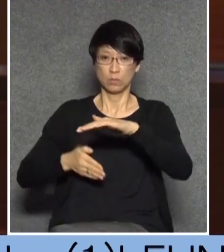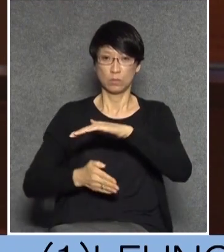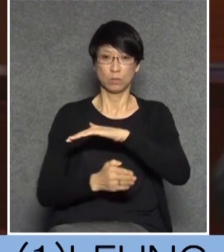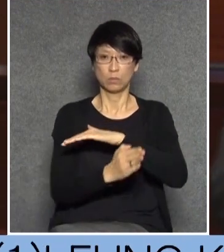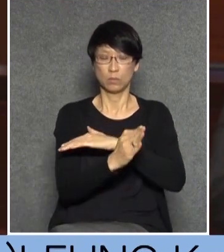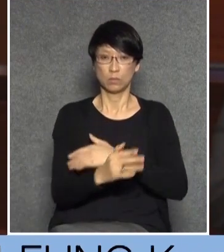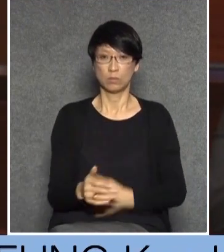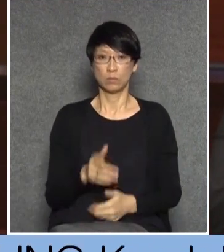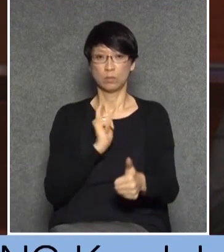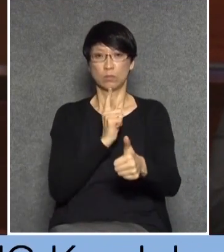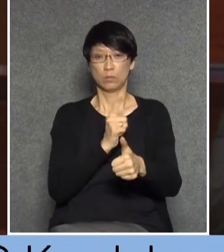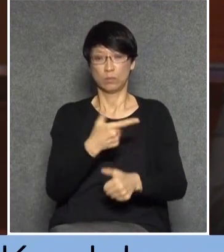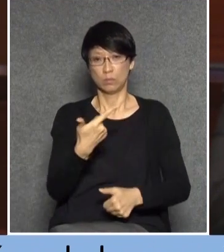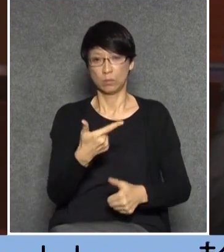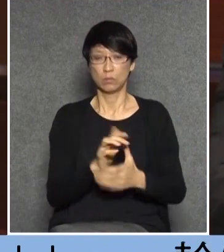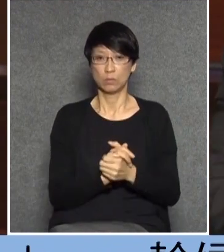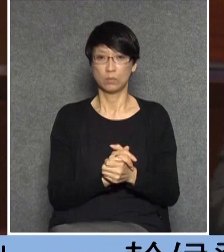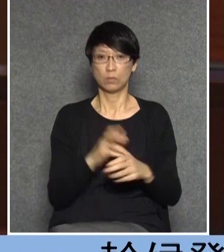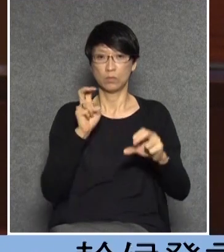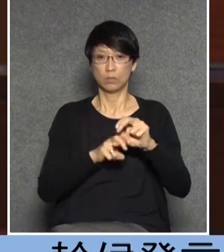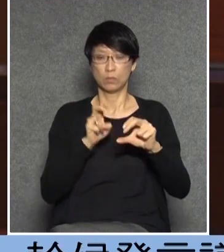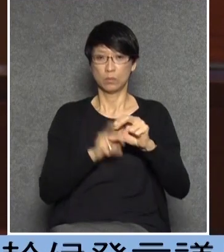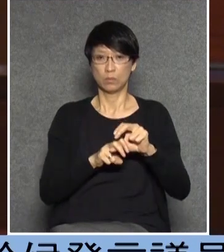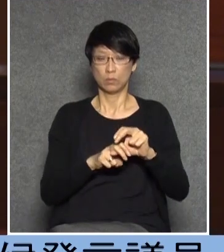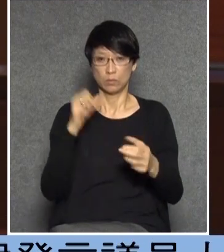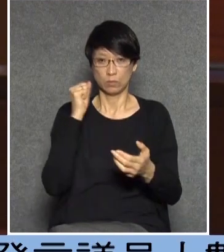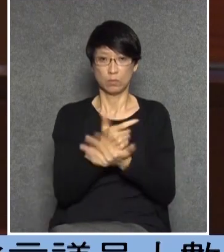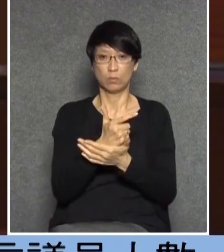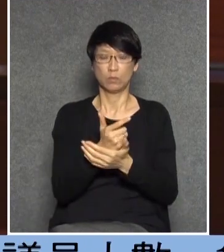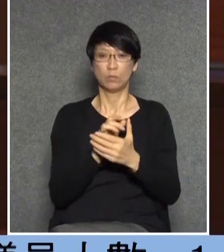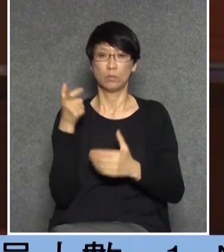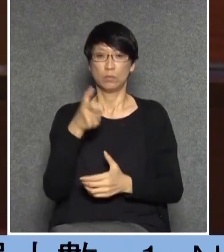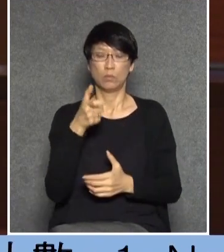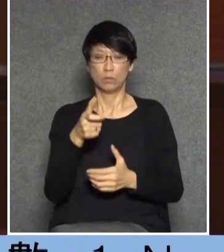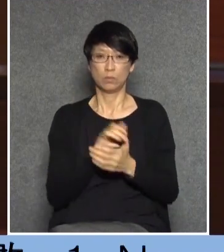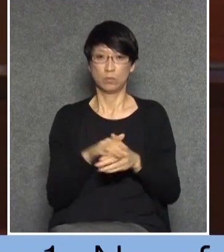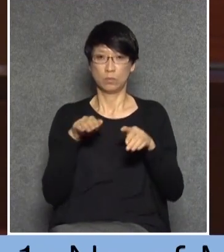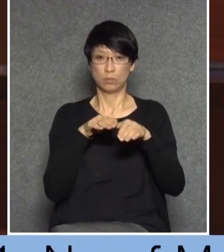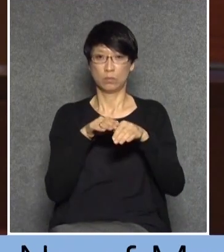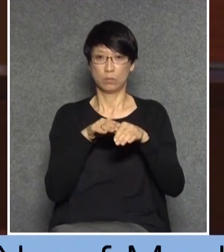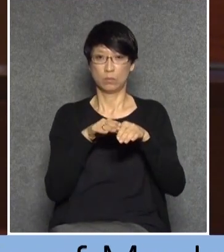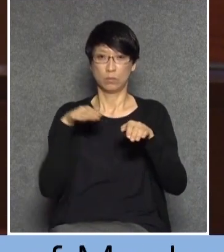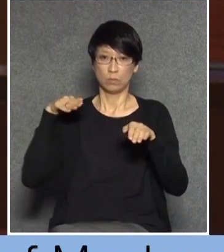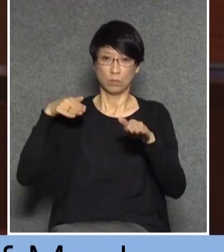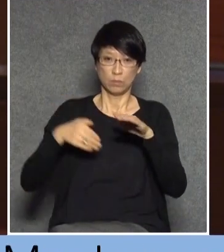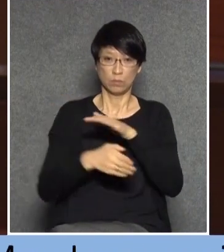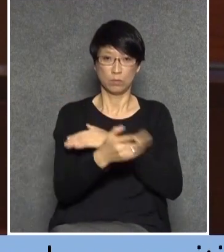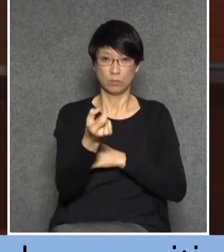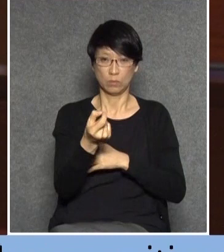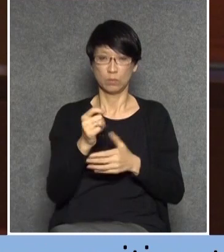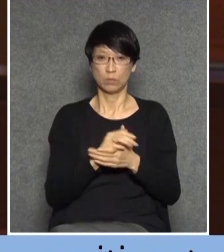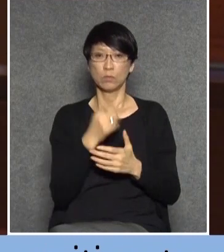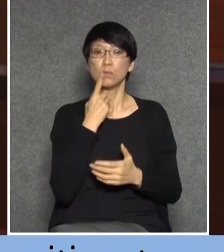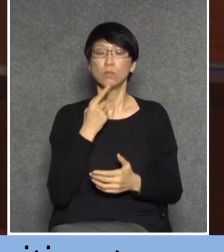人所詬病，西隧就堅持收取高昂隧道費導致這個車流疏落，而紅隧東隧就繼續擠